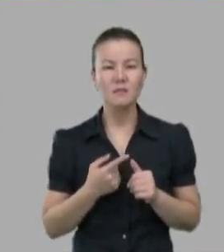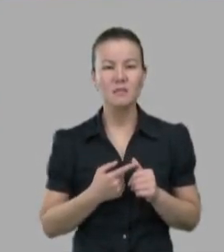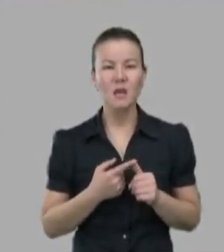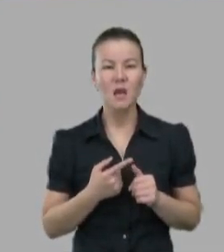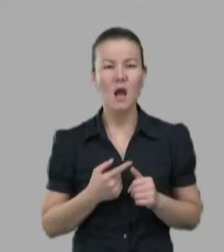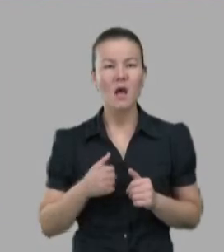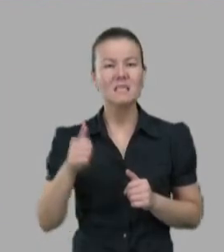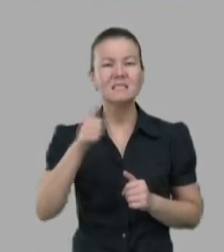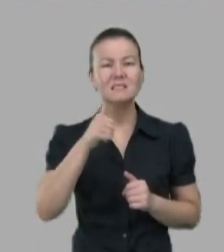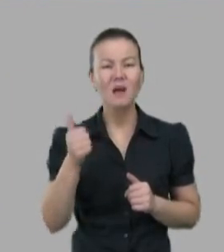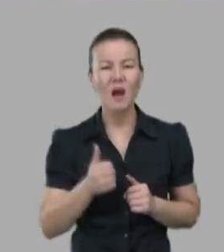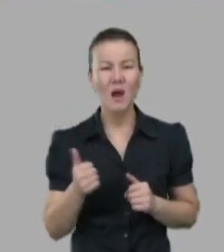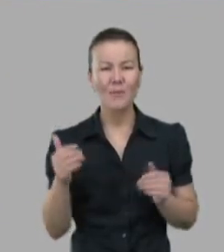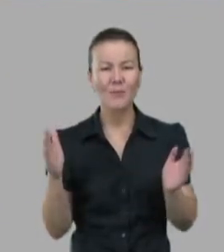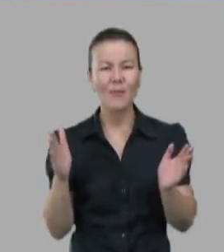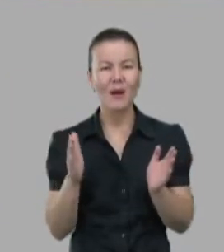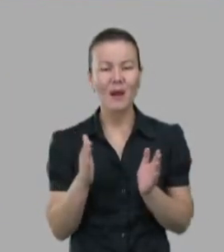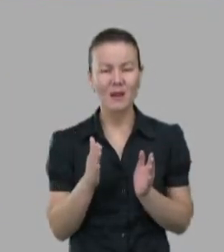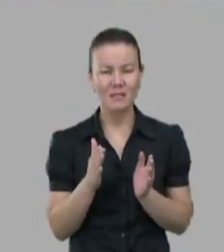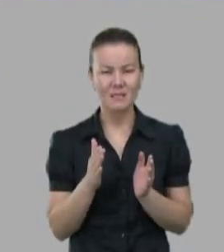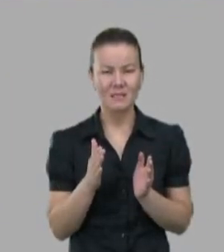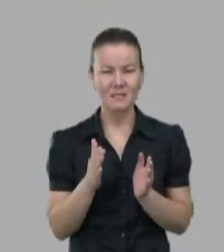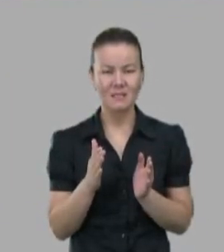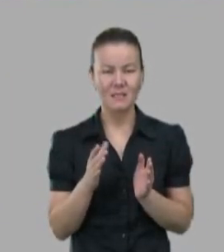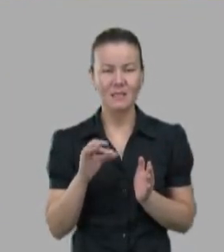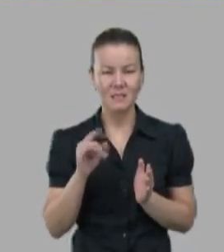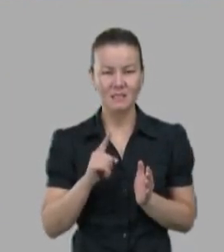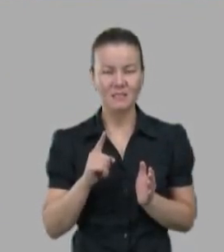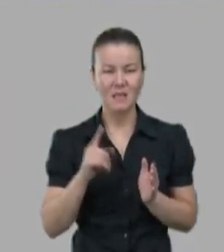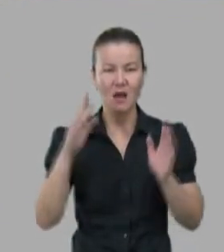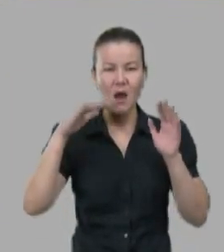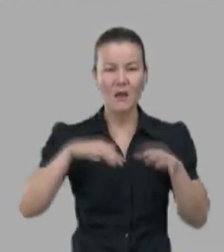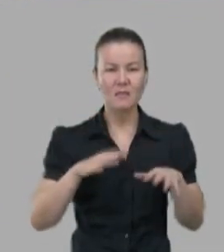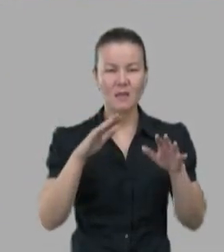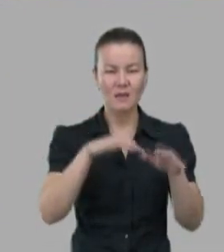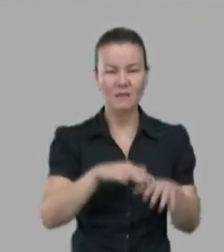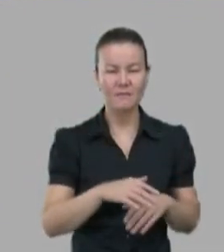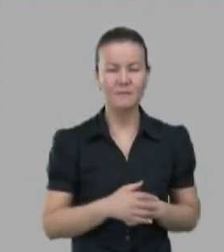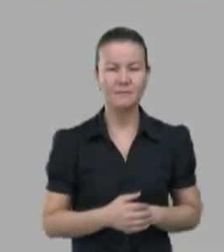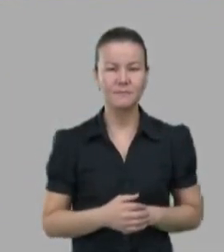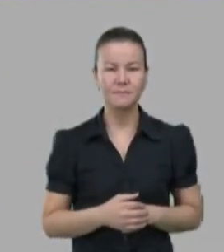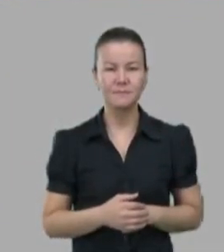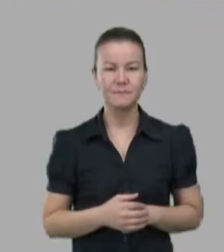Назовите самый маленький из океанов.